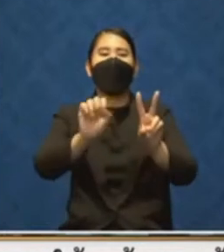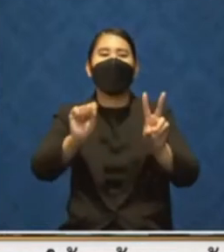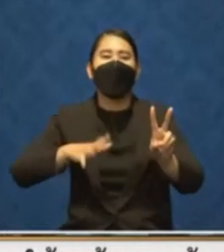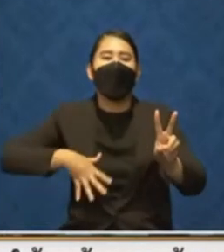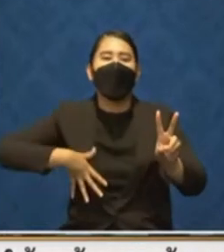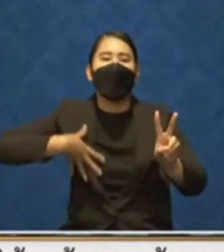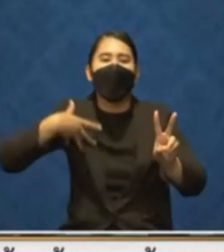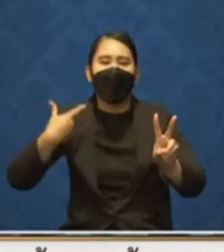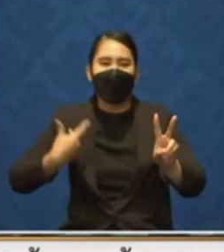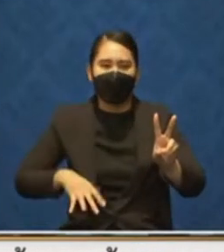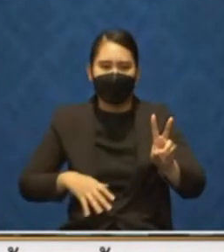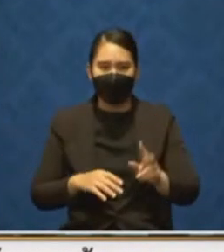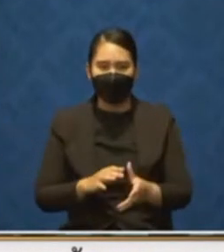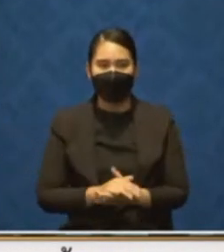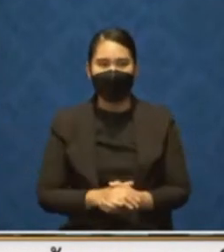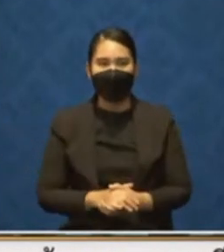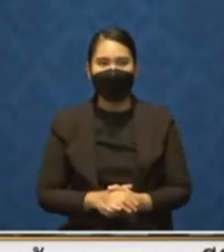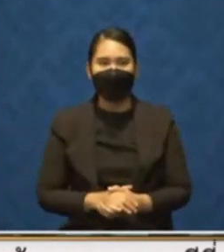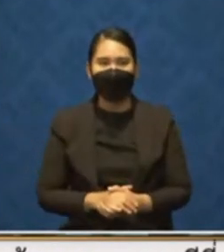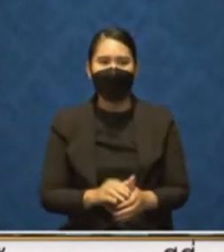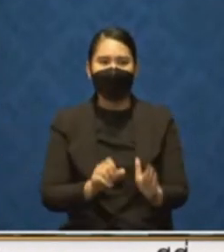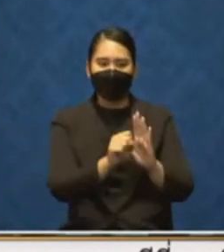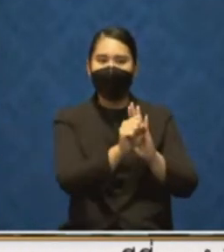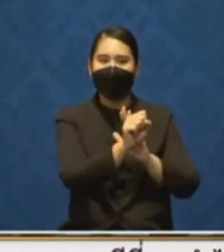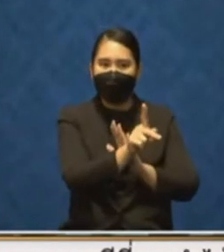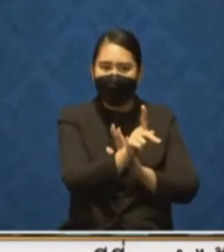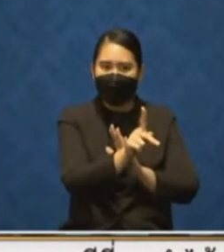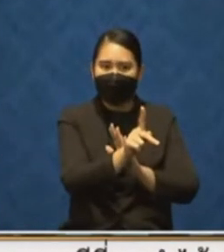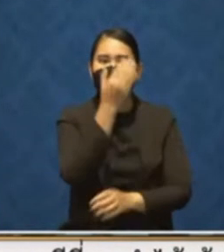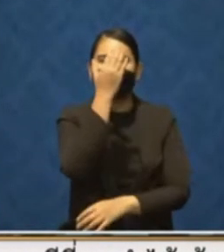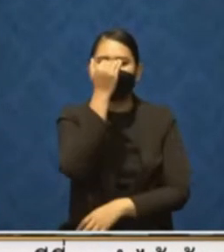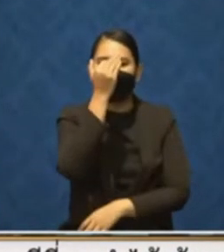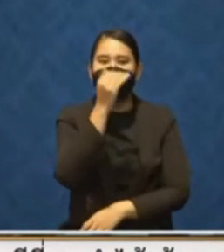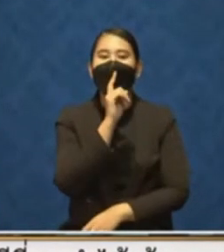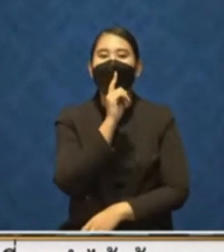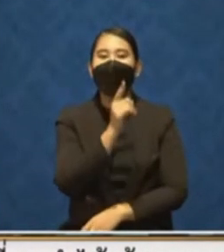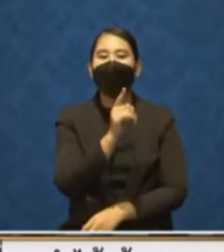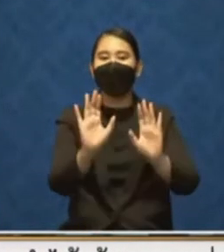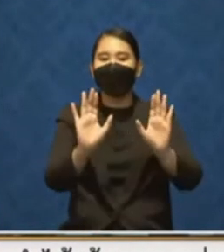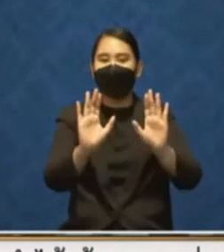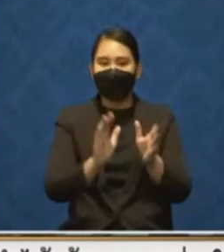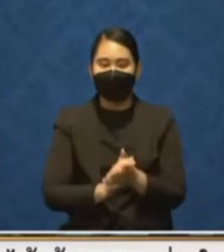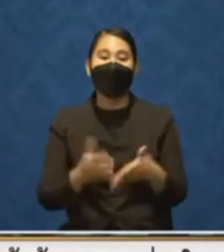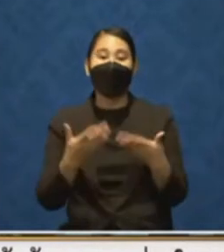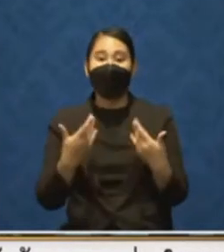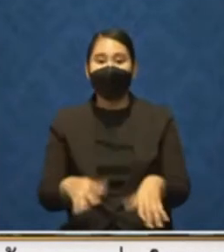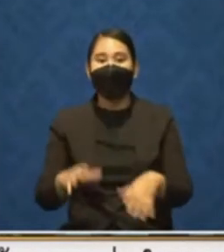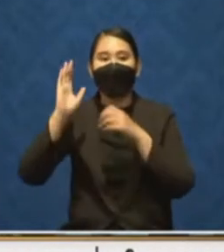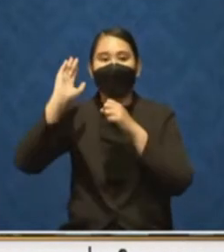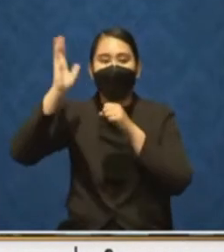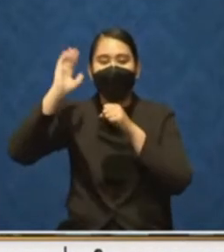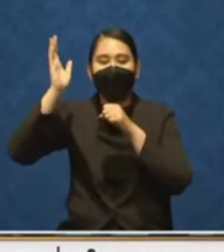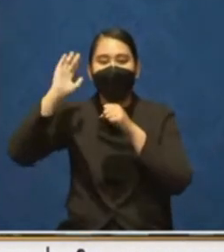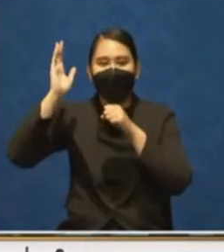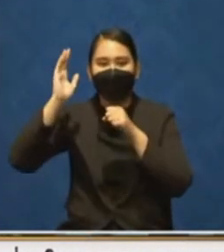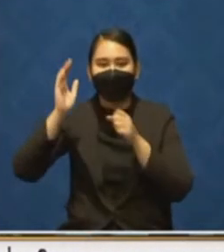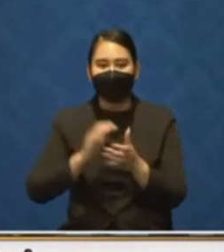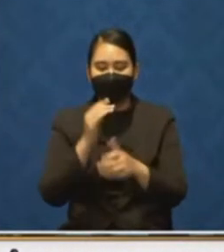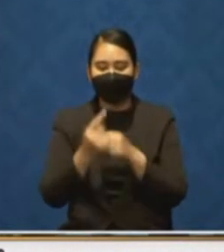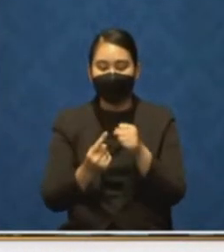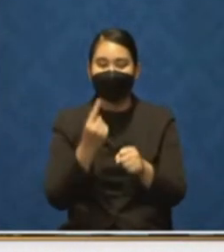มันทำไมต้องไปสุพรรณบุรีครับไม่ว่ากันเพราะอภิปรายไปท่านประธานครับเมื่อต้นปี